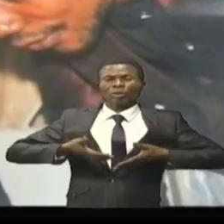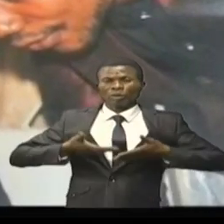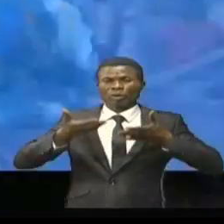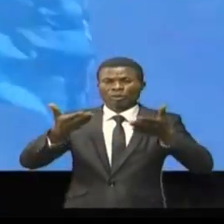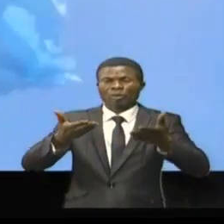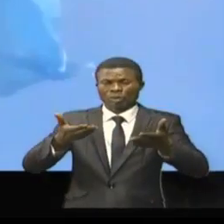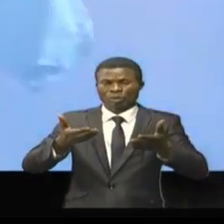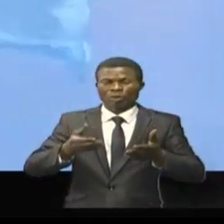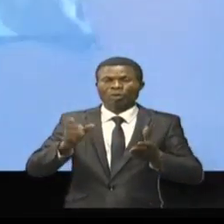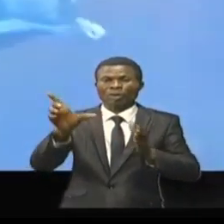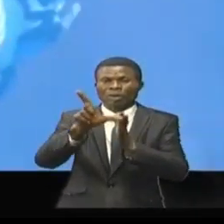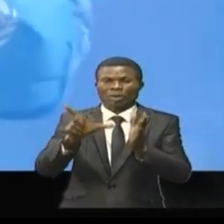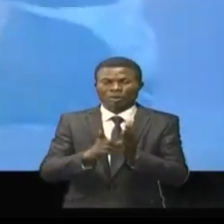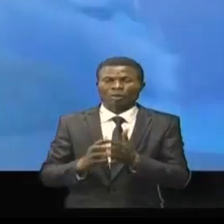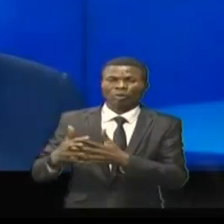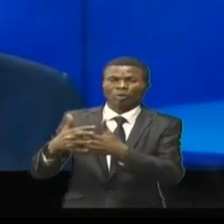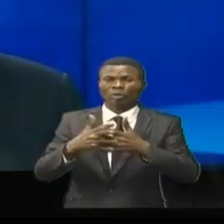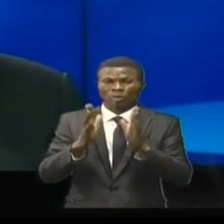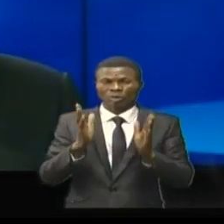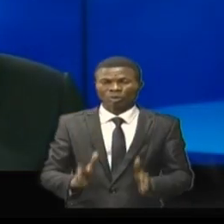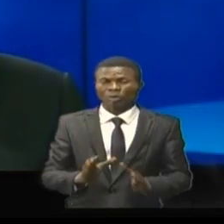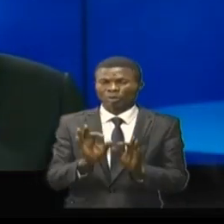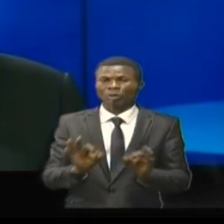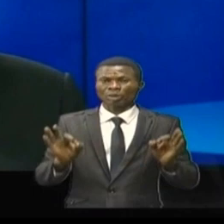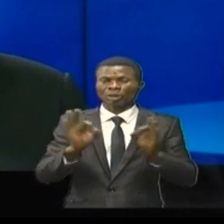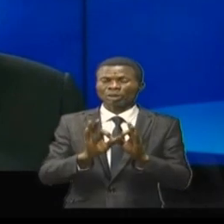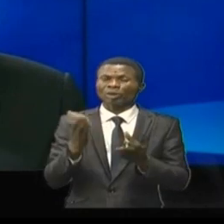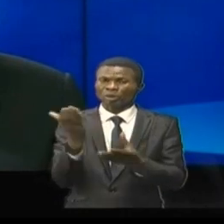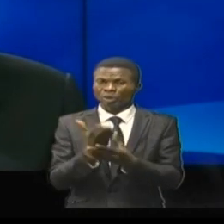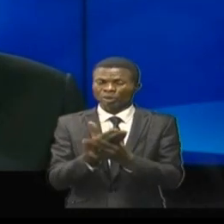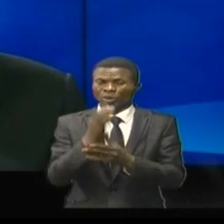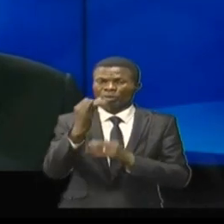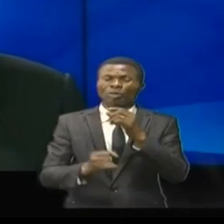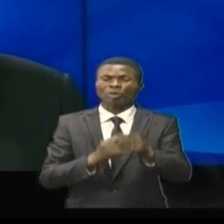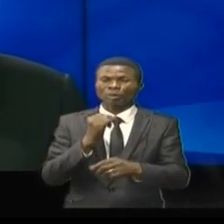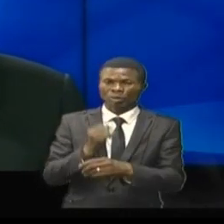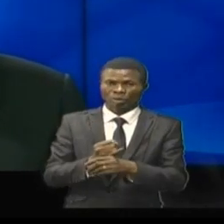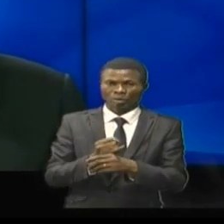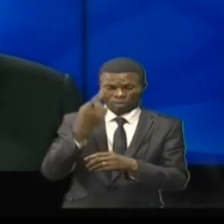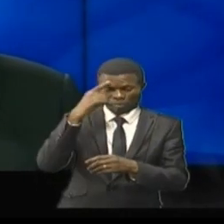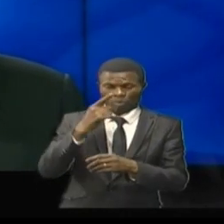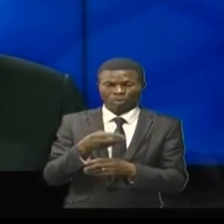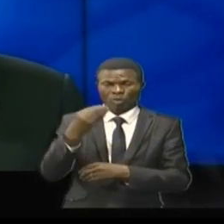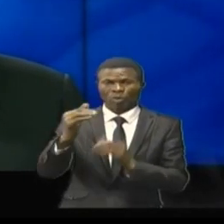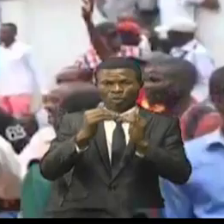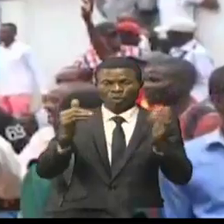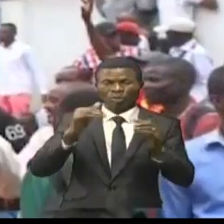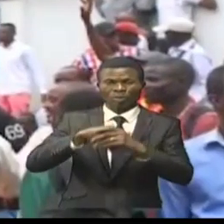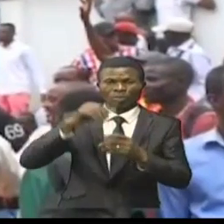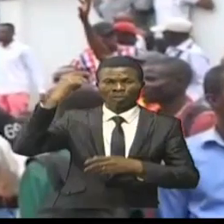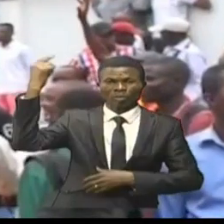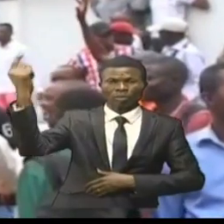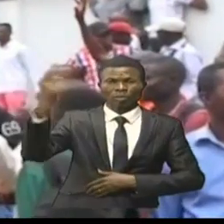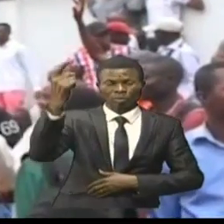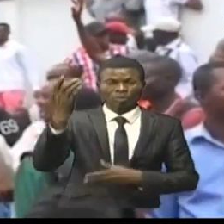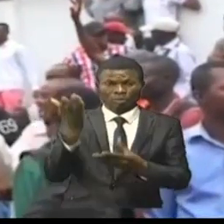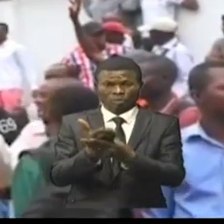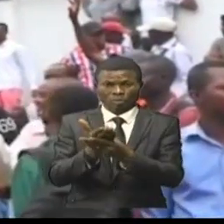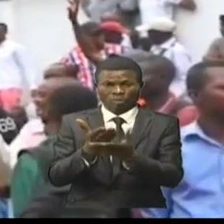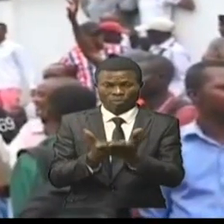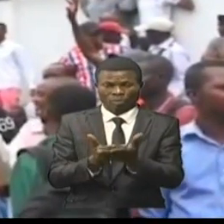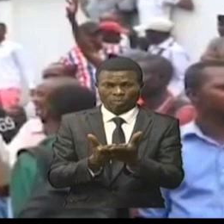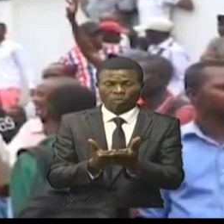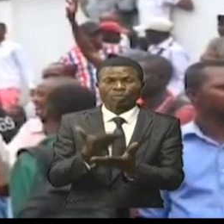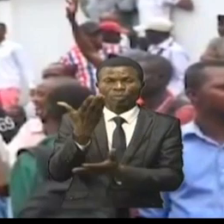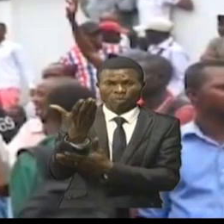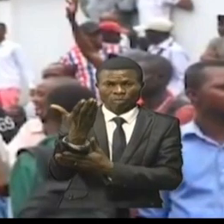la Charte des Nations Unies, important instrument international pour le maintien de la paix dans le monde. Les mémorandums en appellent